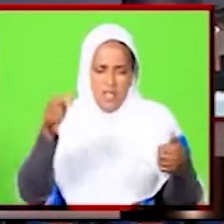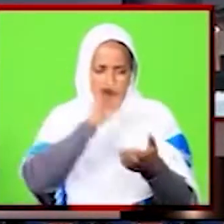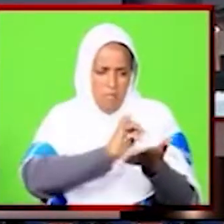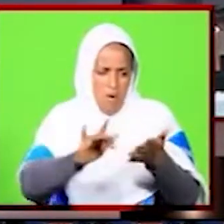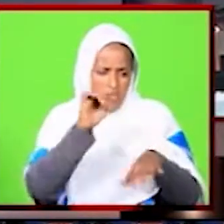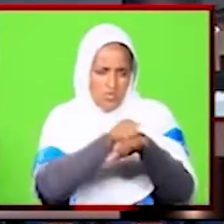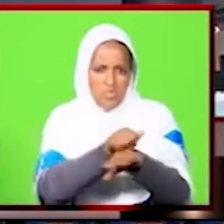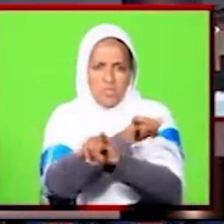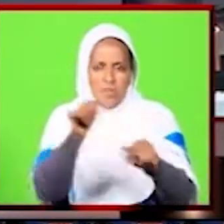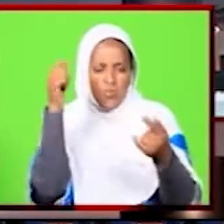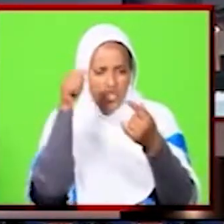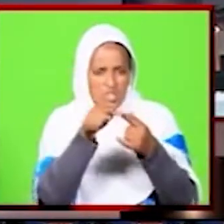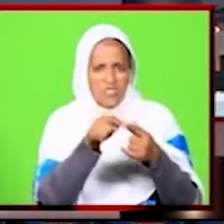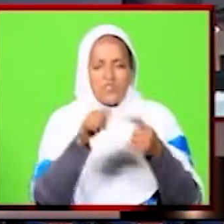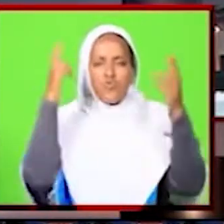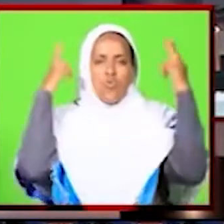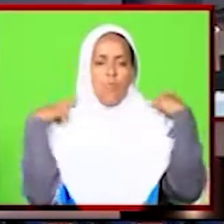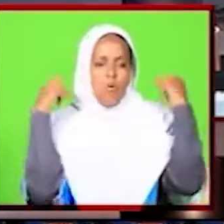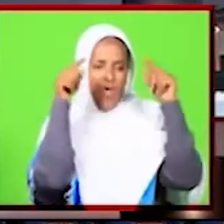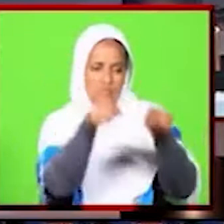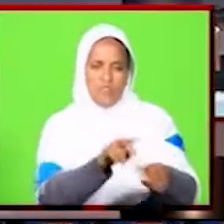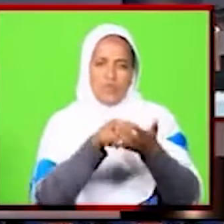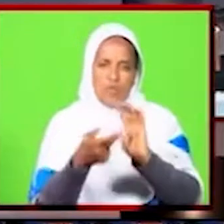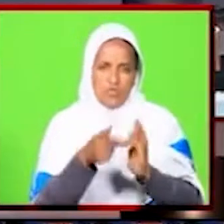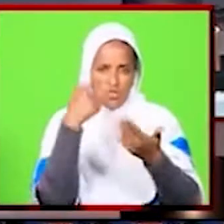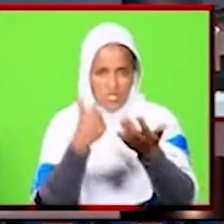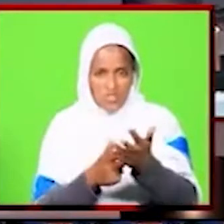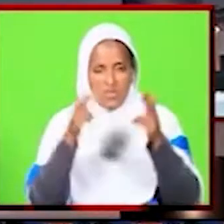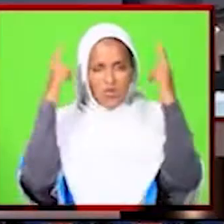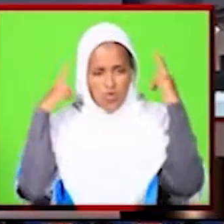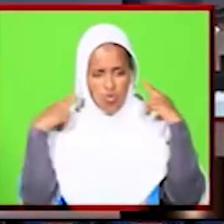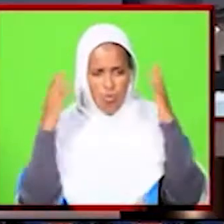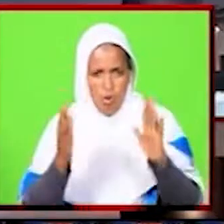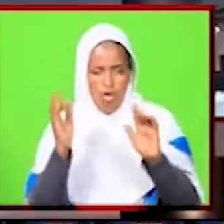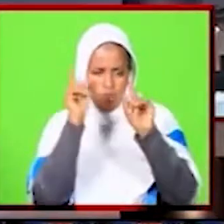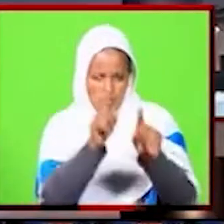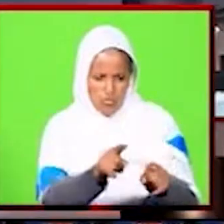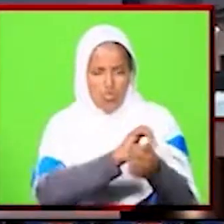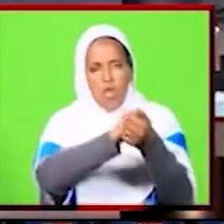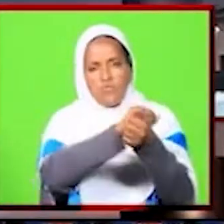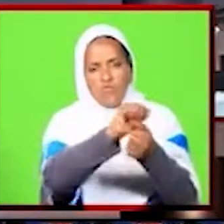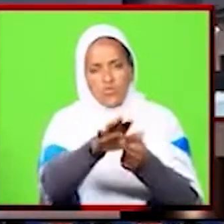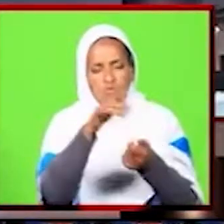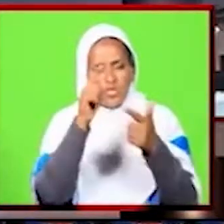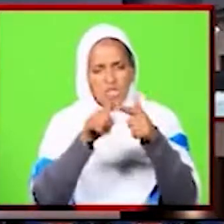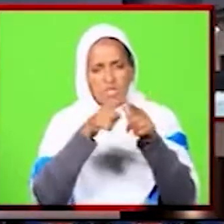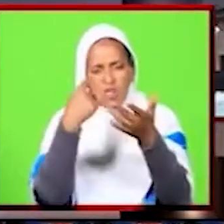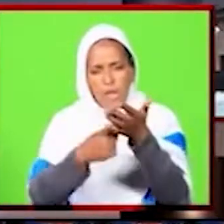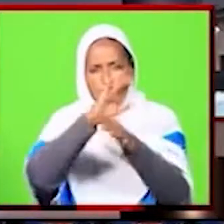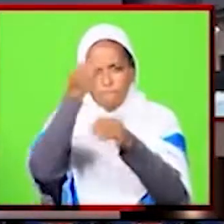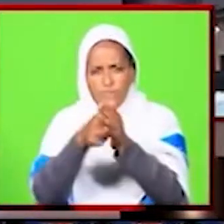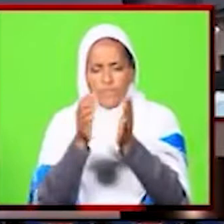በድን ስለሆኑ ወደ እነዚህ ንስሮች ማለት ሮማውያን ይመጣሉ ማለት ነው። ስለዚህ ሮማውያን መጡ፣ አጠፏቸው። እንግዲህ ይሄ